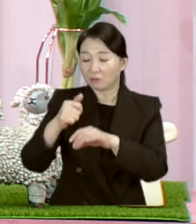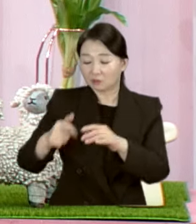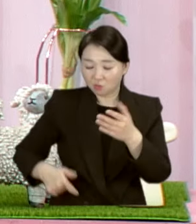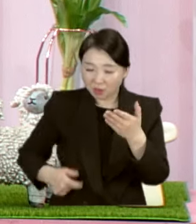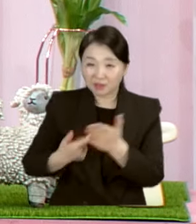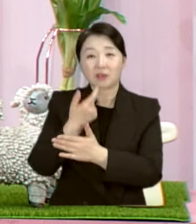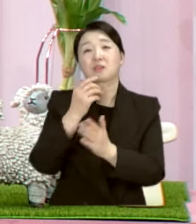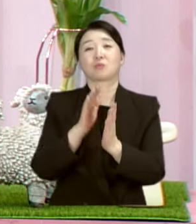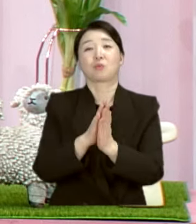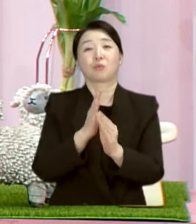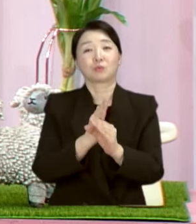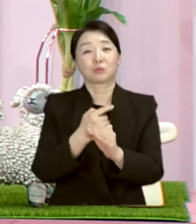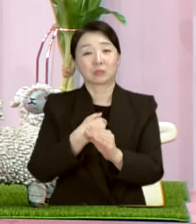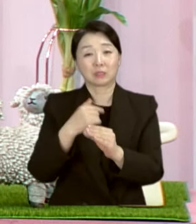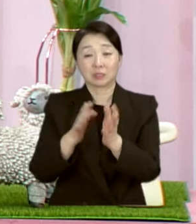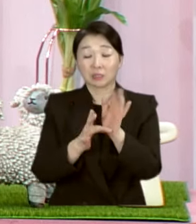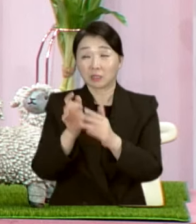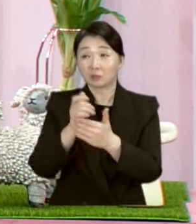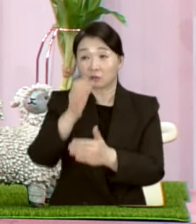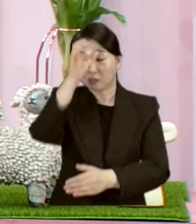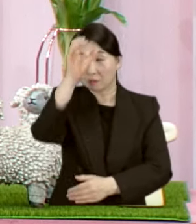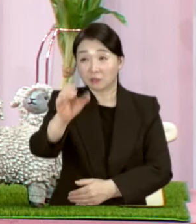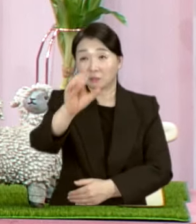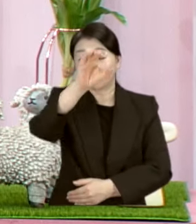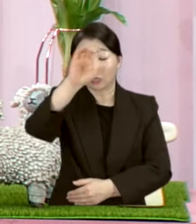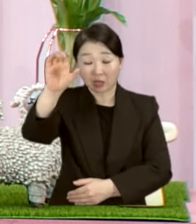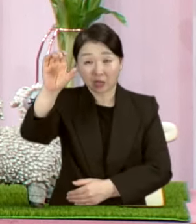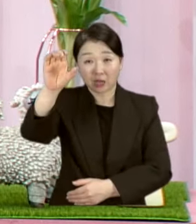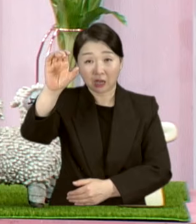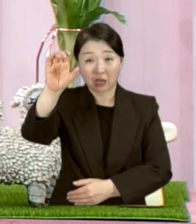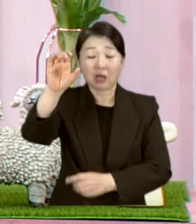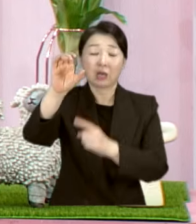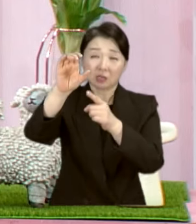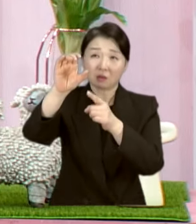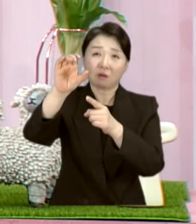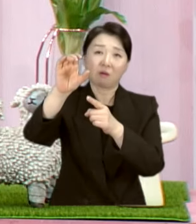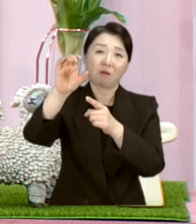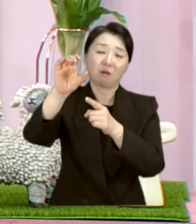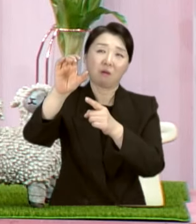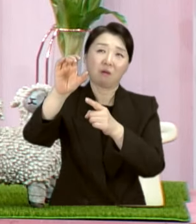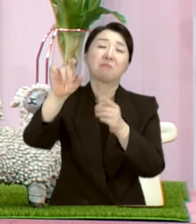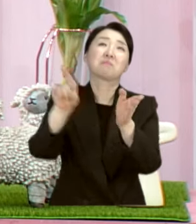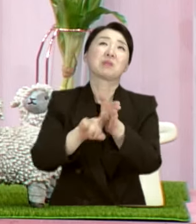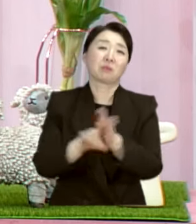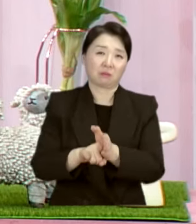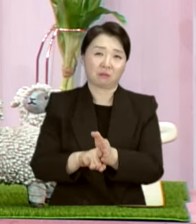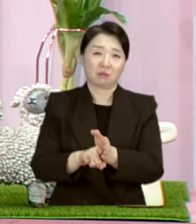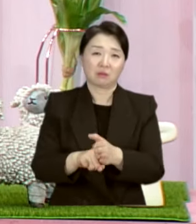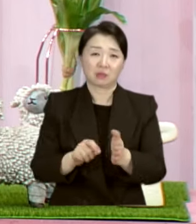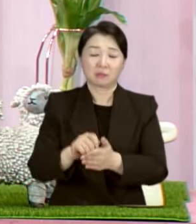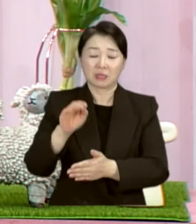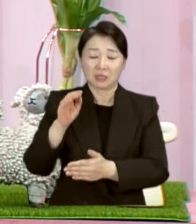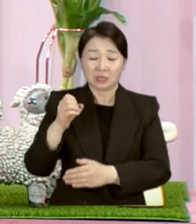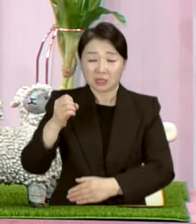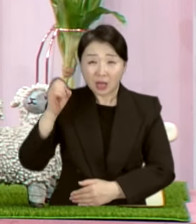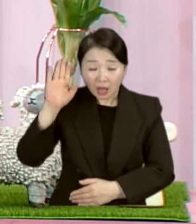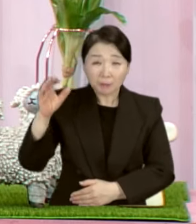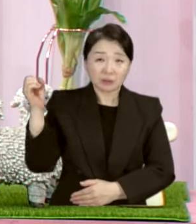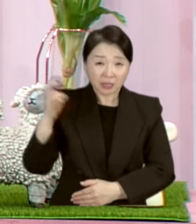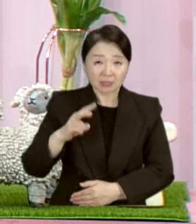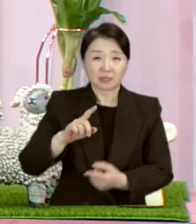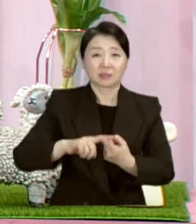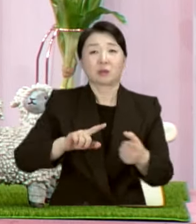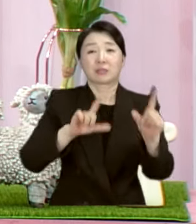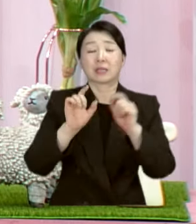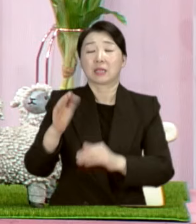회개 기도하고 예수님의 십자가 사랑을 이제 정말 믿으면서 주님 다시는 제가 그렇게 살지 않겠습니다. 주님을